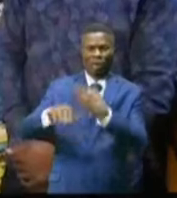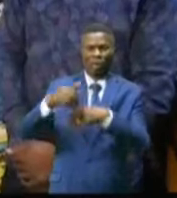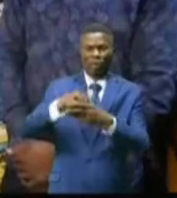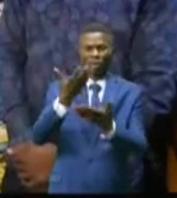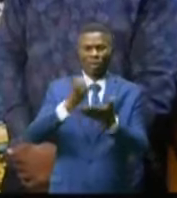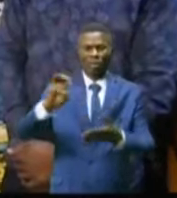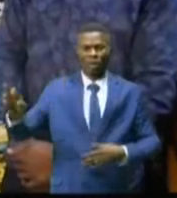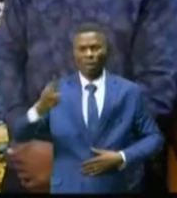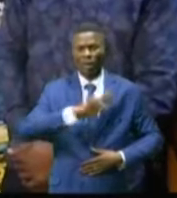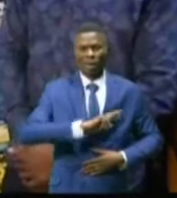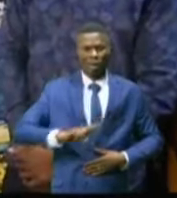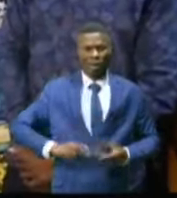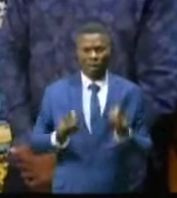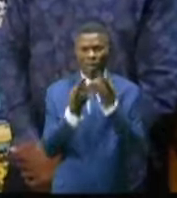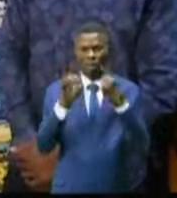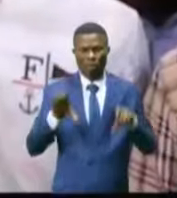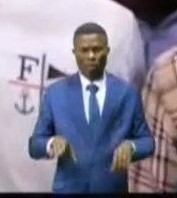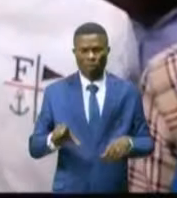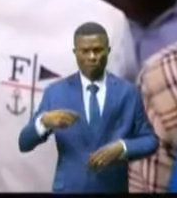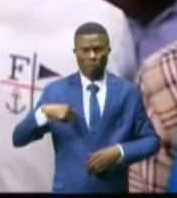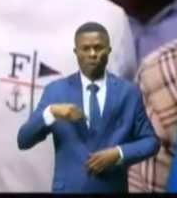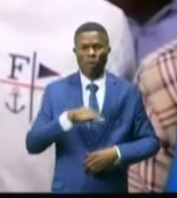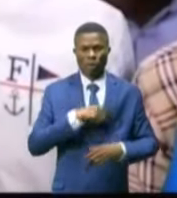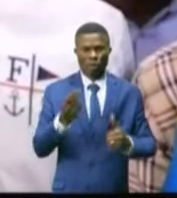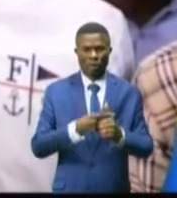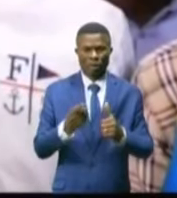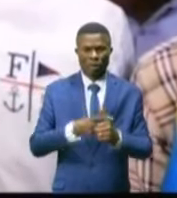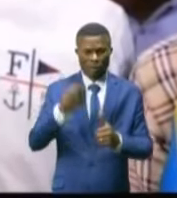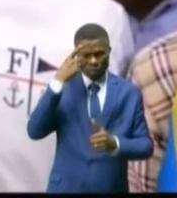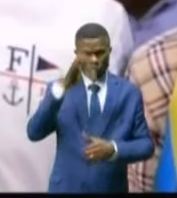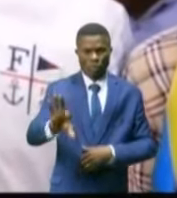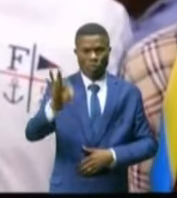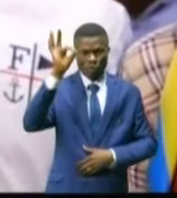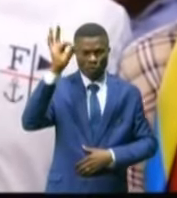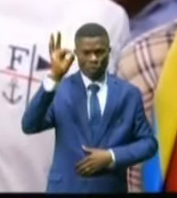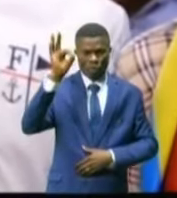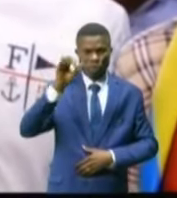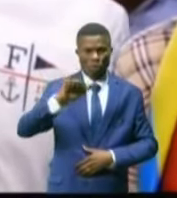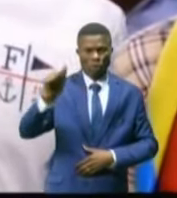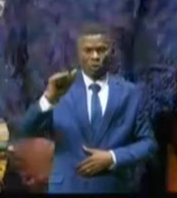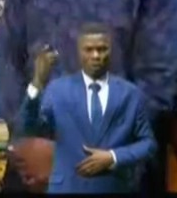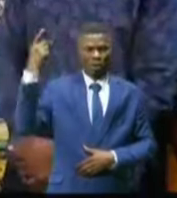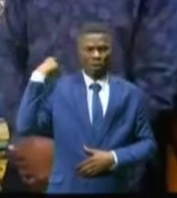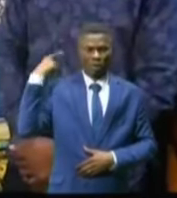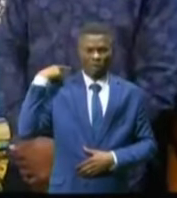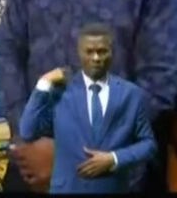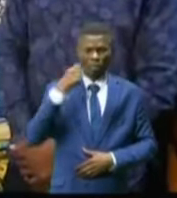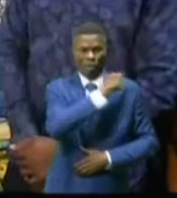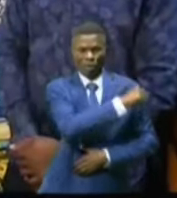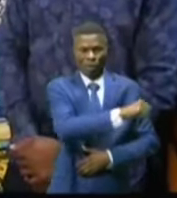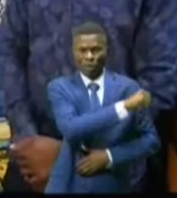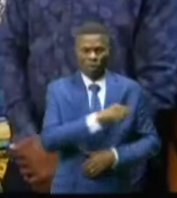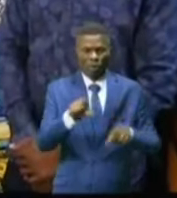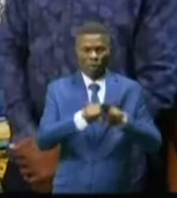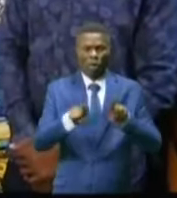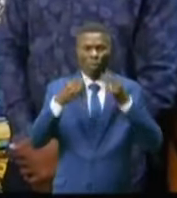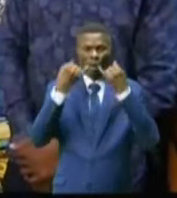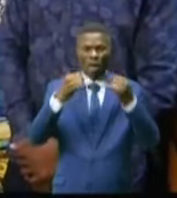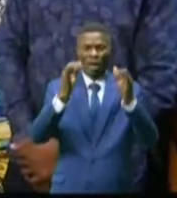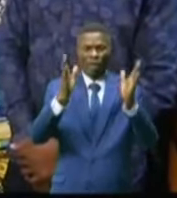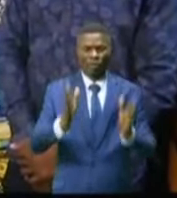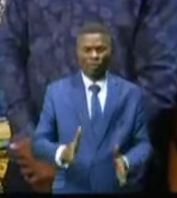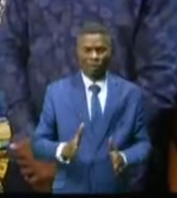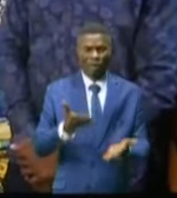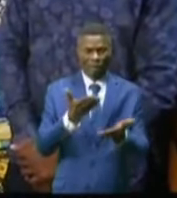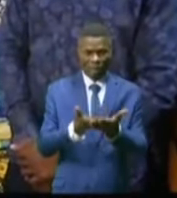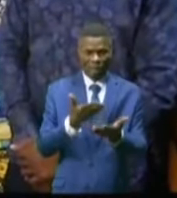dans la partie est de notre pays, notamment pour la désignation par lui de l'honorable Augustin Kabuya comme informateur. Il